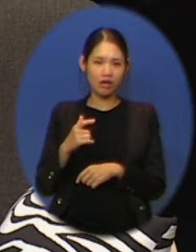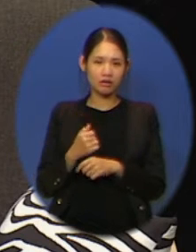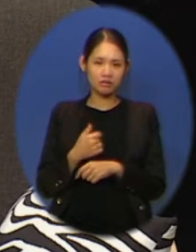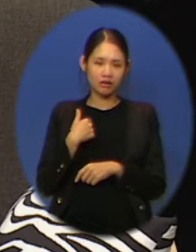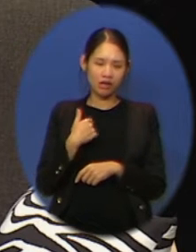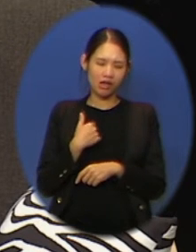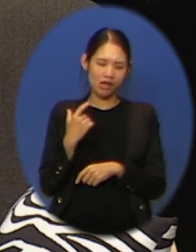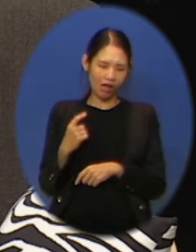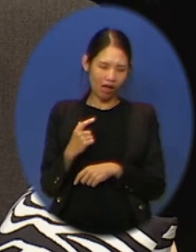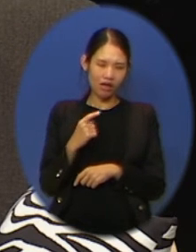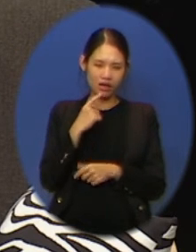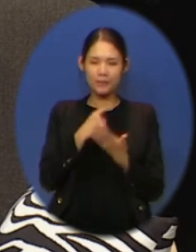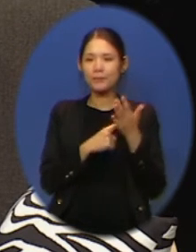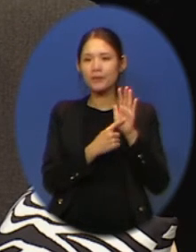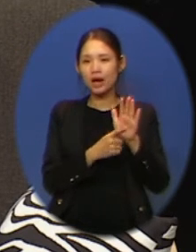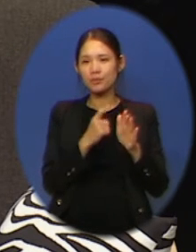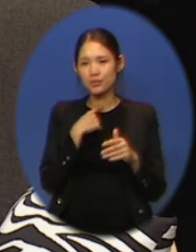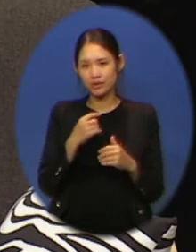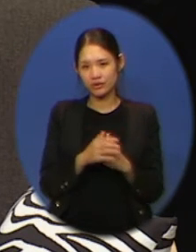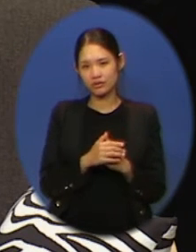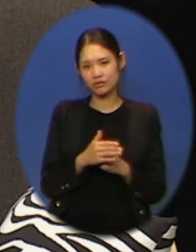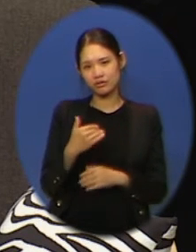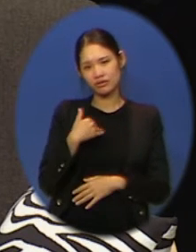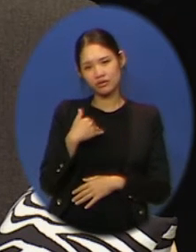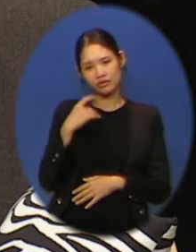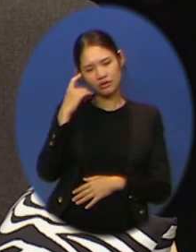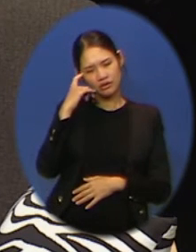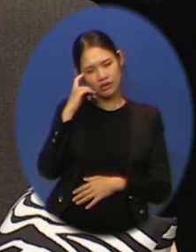수밖에. 네. 내가 가장 그때가